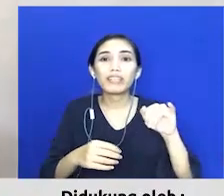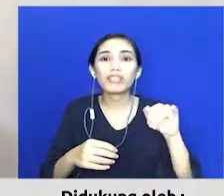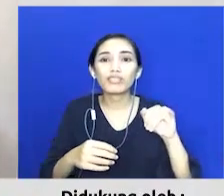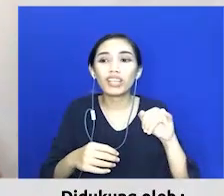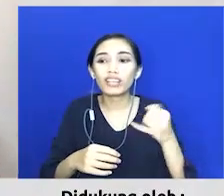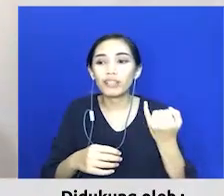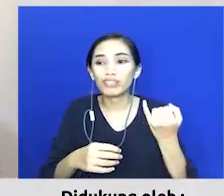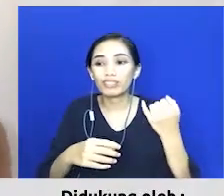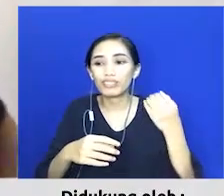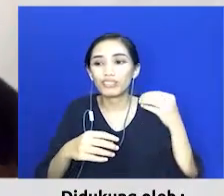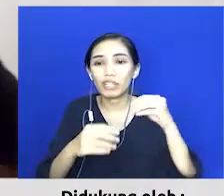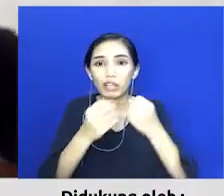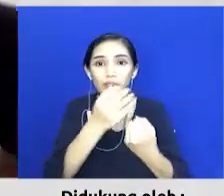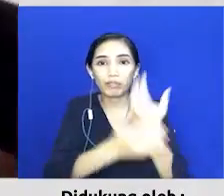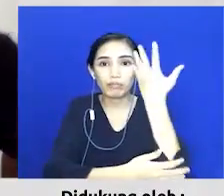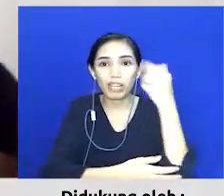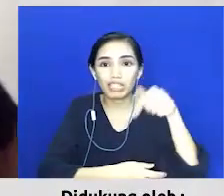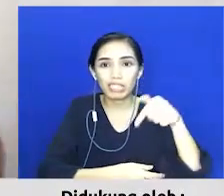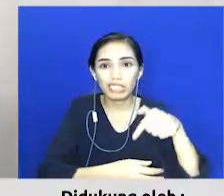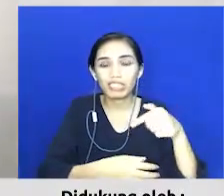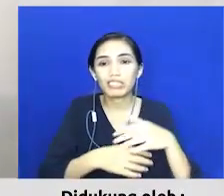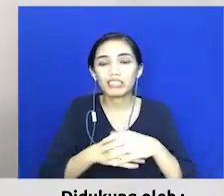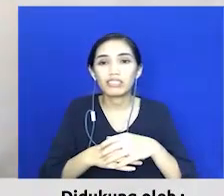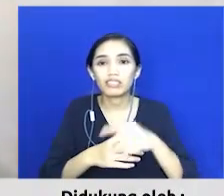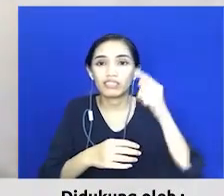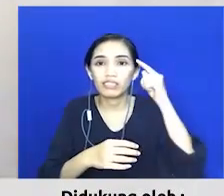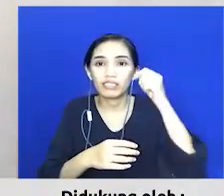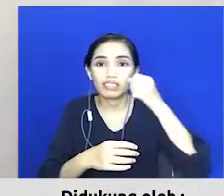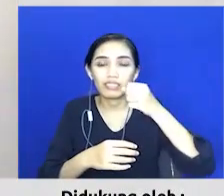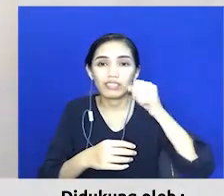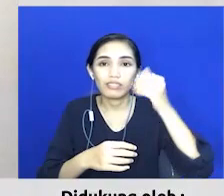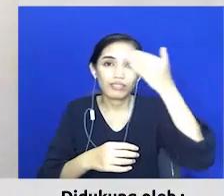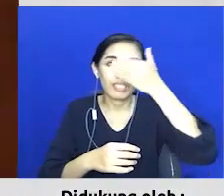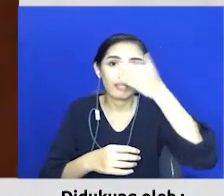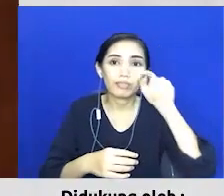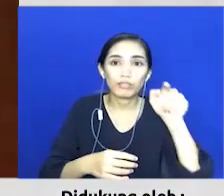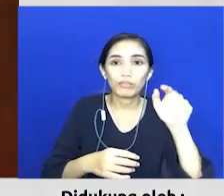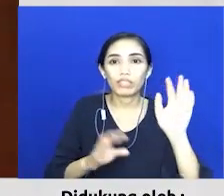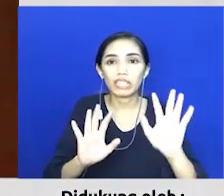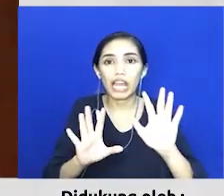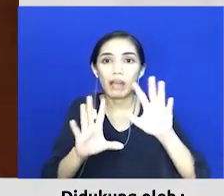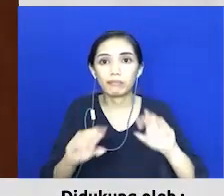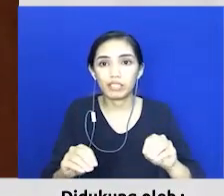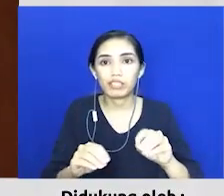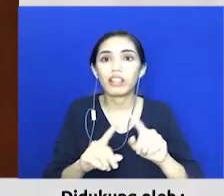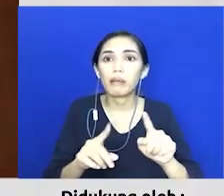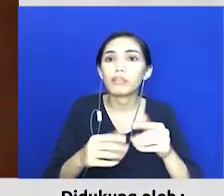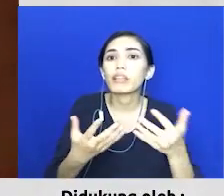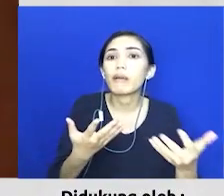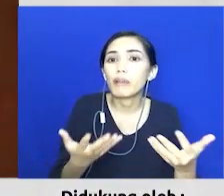ya. Oke. Okay. Nah, jadi menurut saya begini, kalau kita lihat perkembangan ini, film itu tidak akan